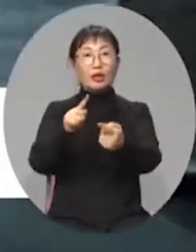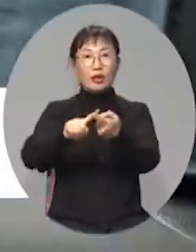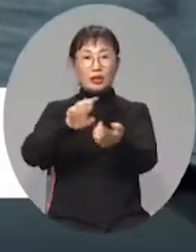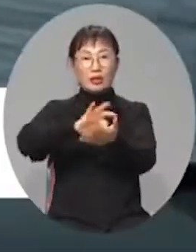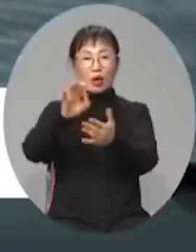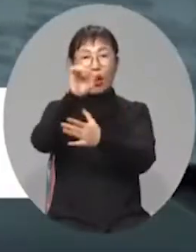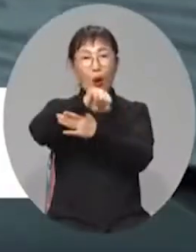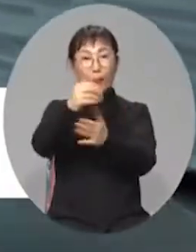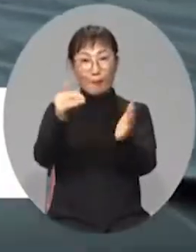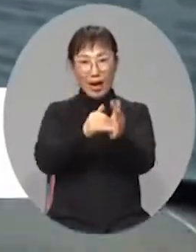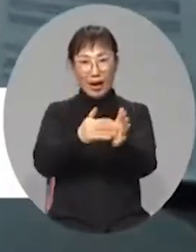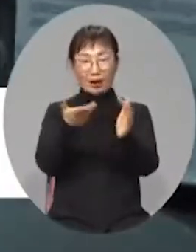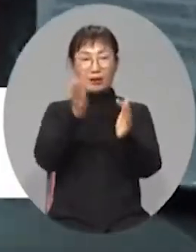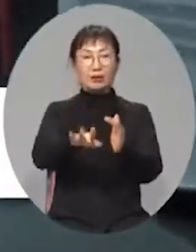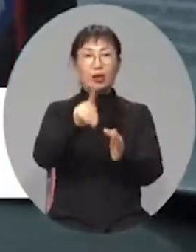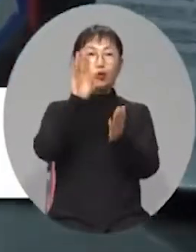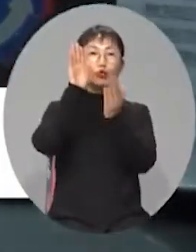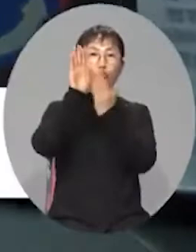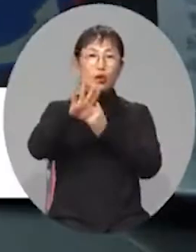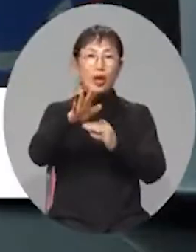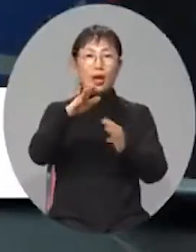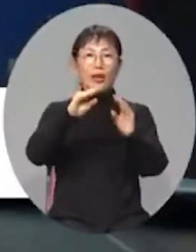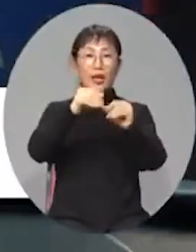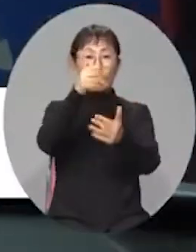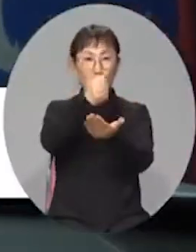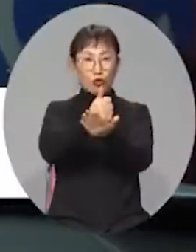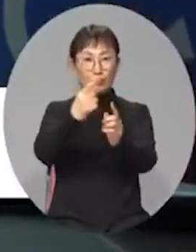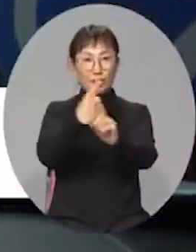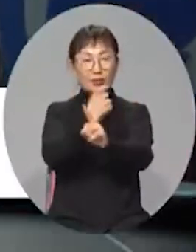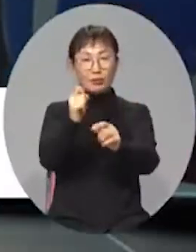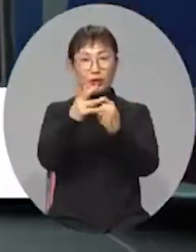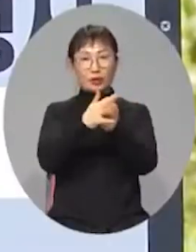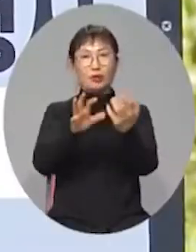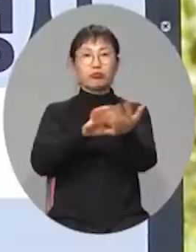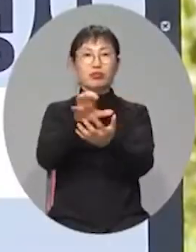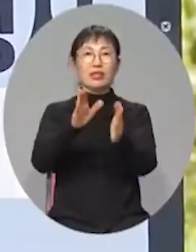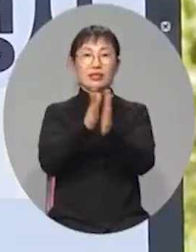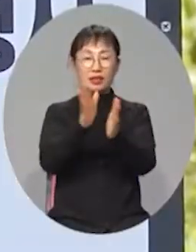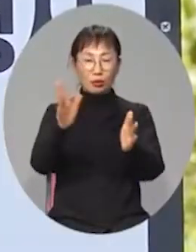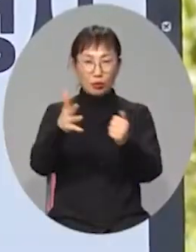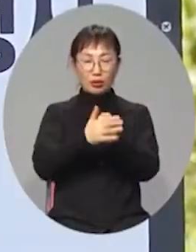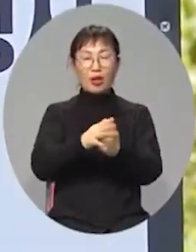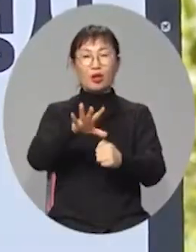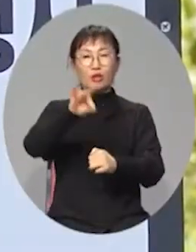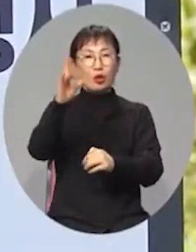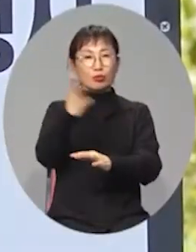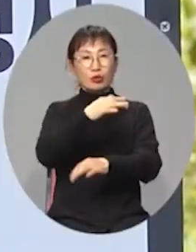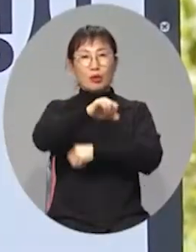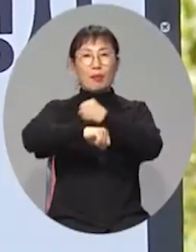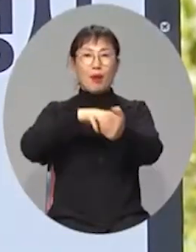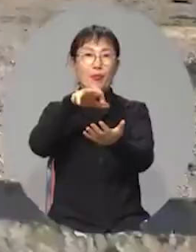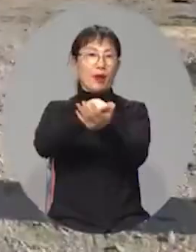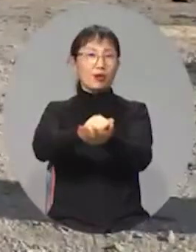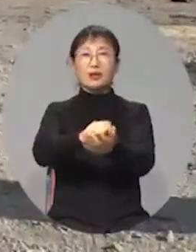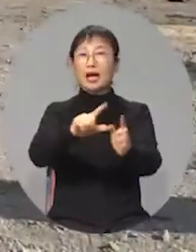받았지만 이후 해당 토지의 소유주가 바뀌면서 분쟁이 시작됐다 며 처음부터 무단 점유한 것은 아니라고 해명했습니다